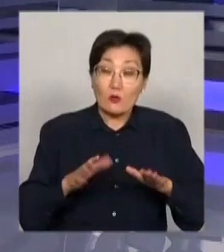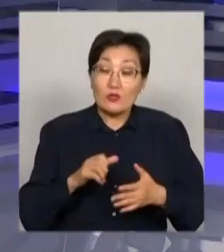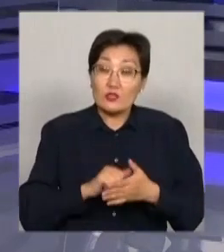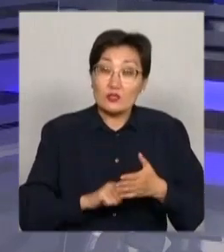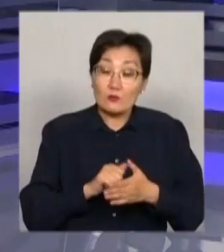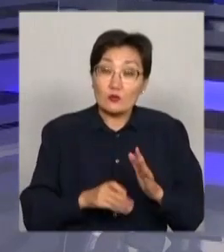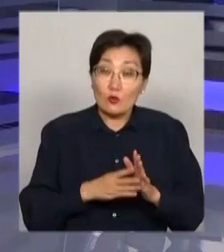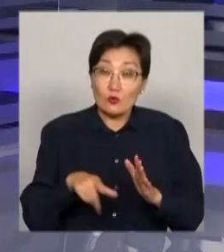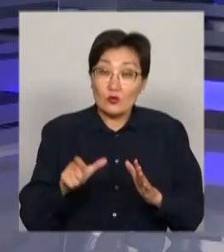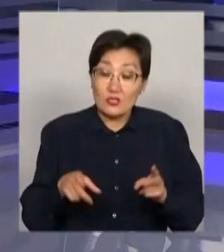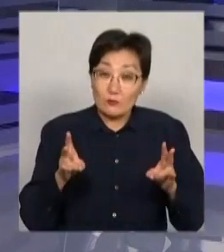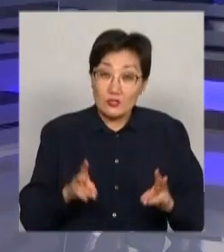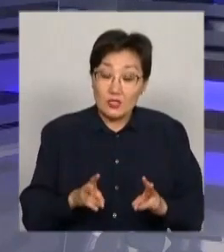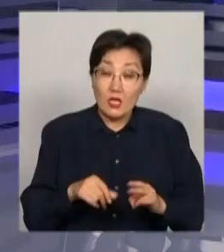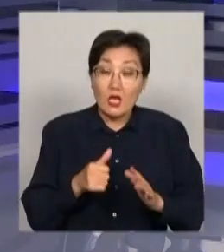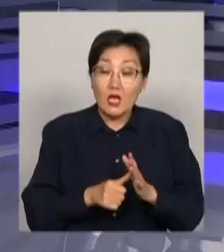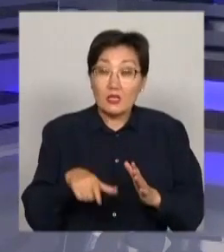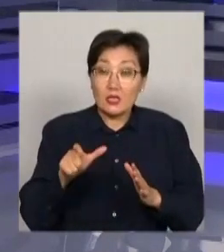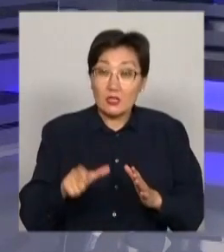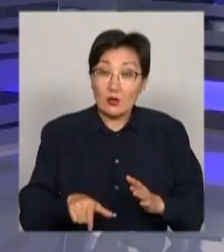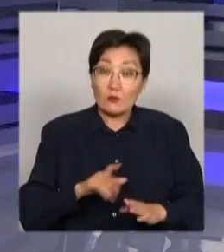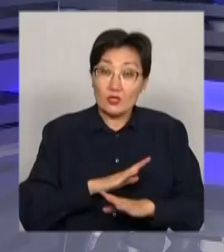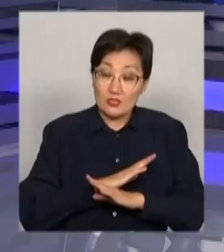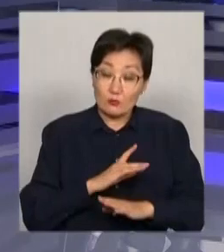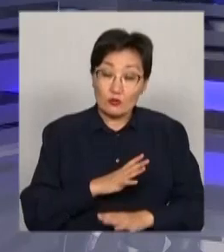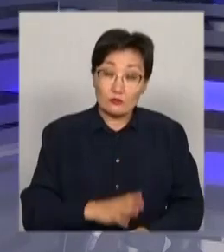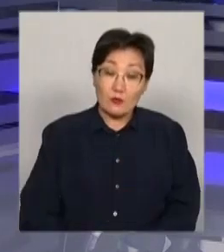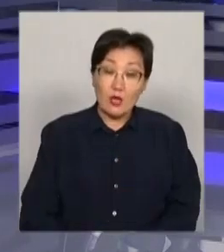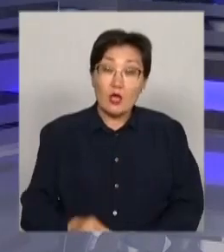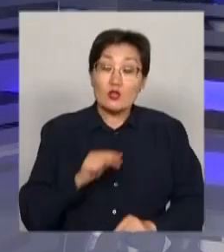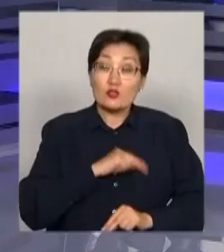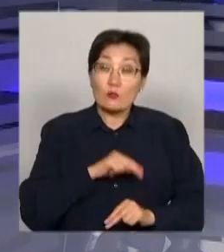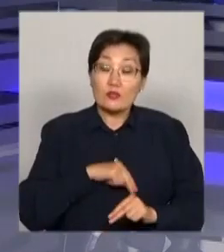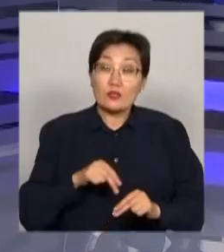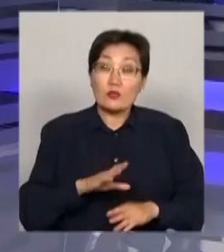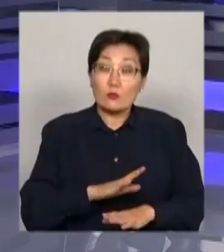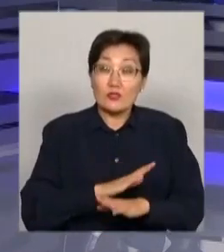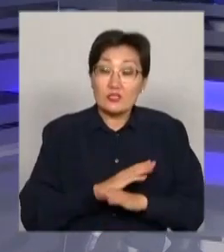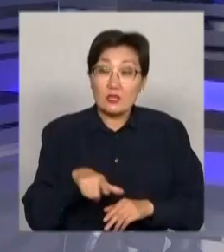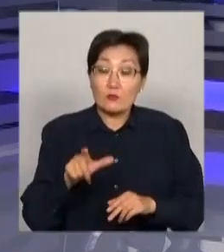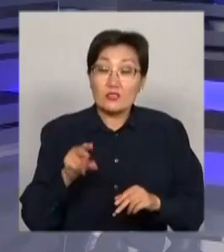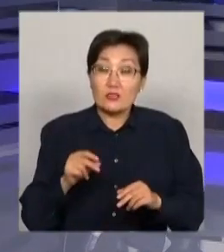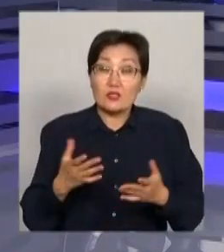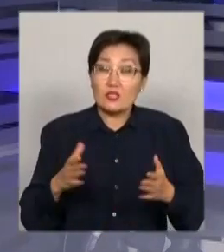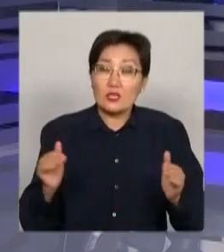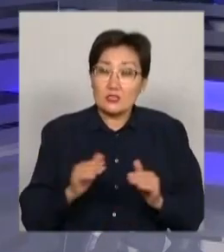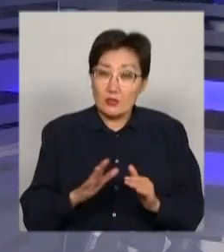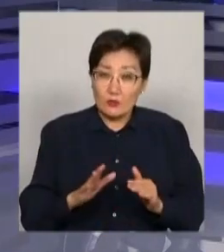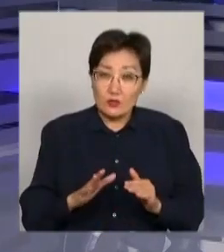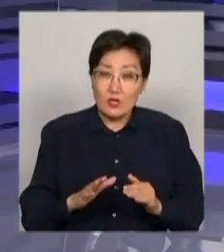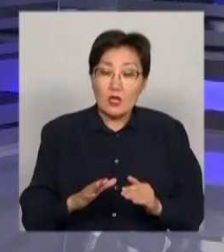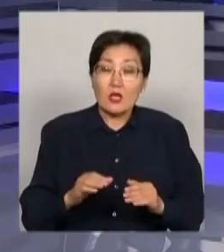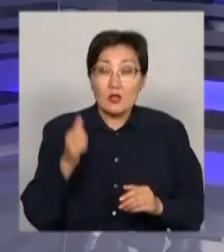салдарынан 9 адам зардап шегіп, 6 қызметкер қайтыс болыпты. Жұмыста жүріп, мерт болатындар саны неге азаймай тұр?